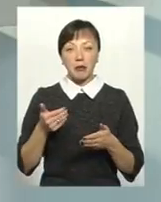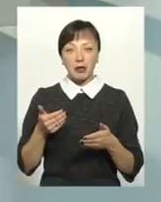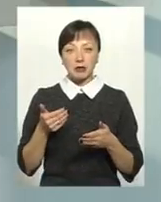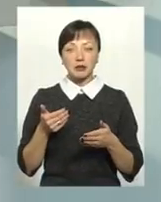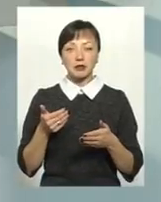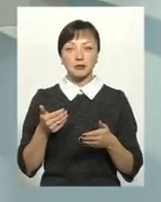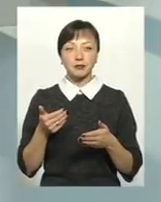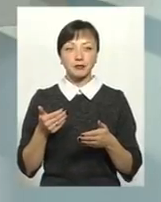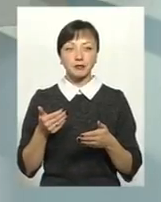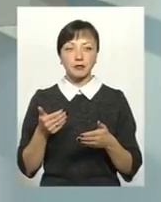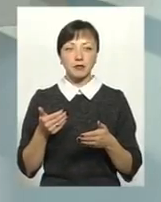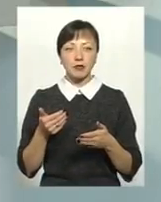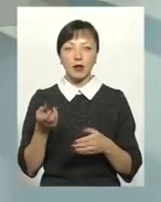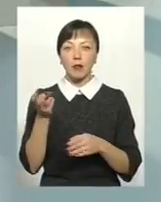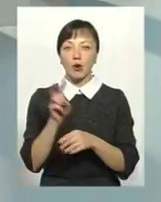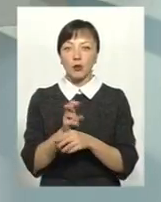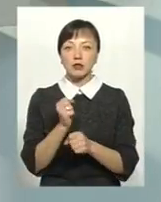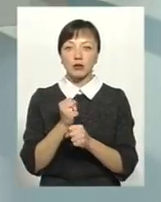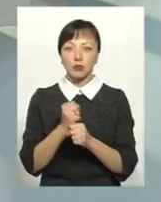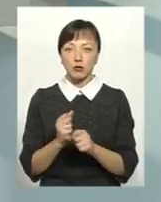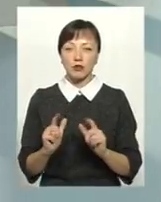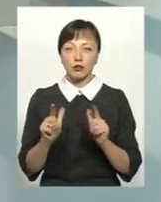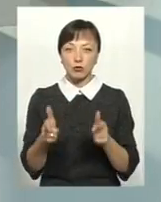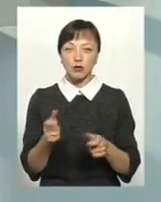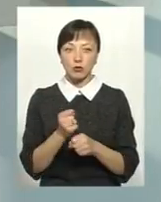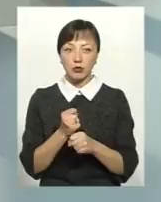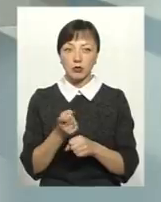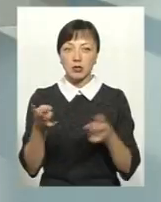ти приходиш на роботу, влаштовуватись на роботу,